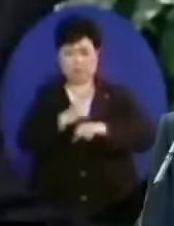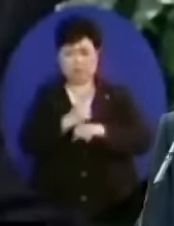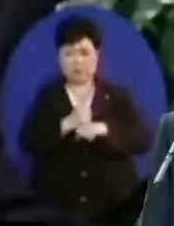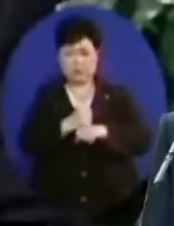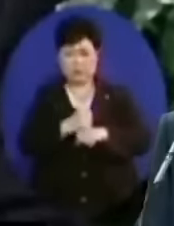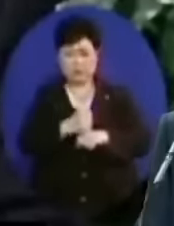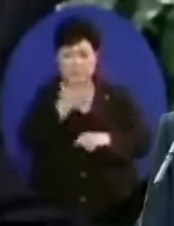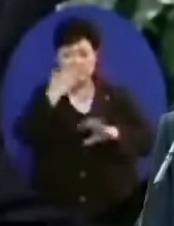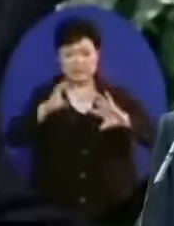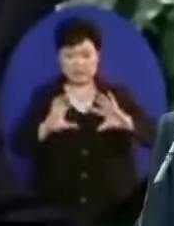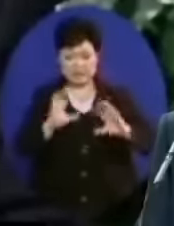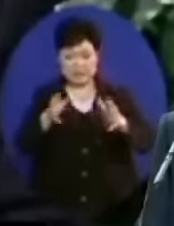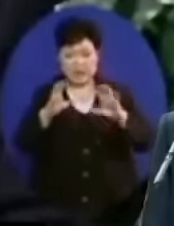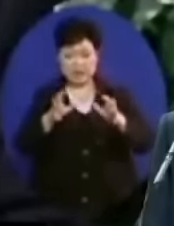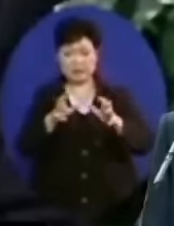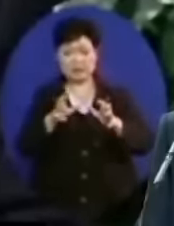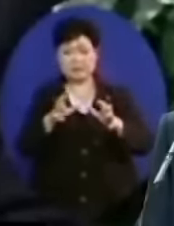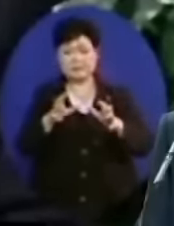이스라엘